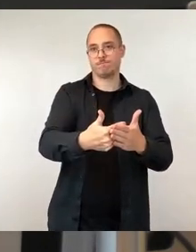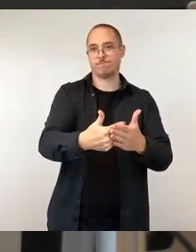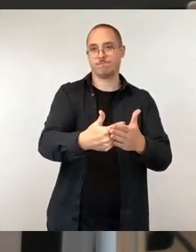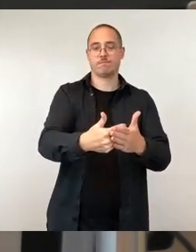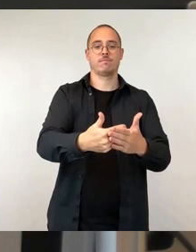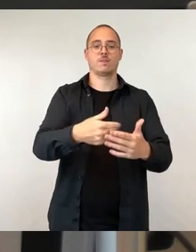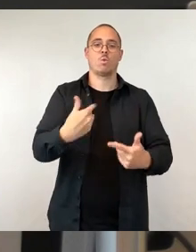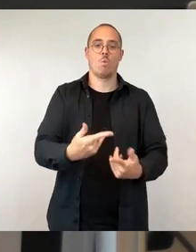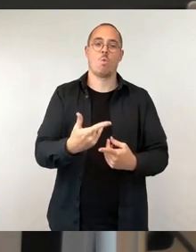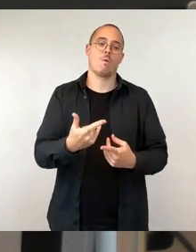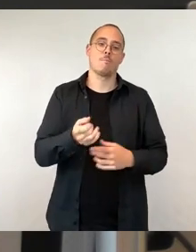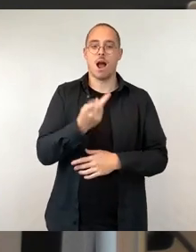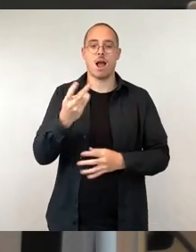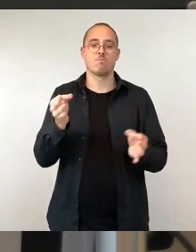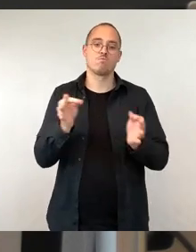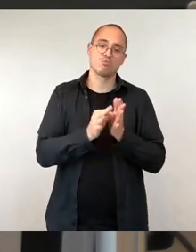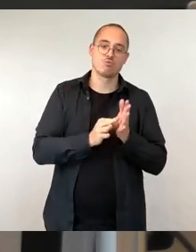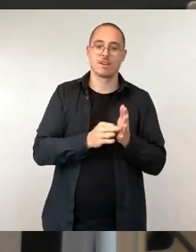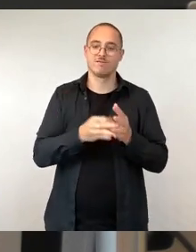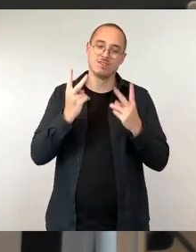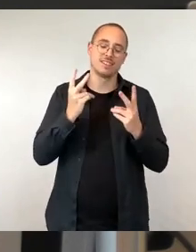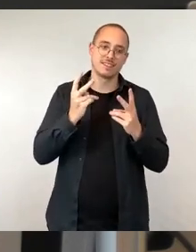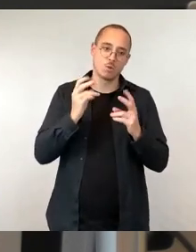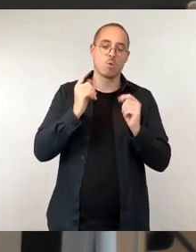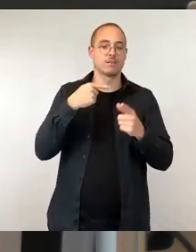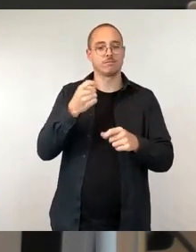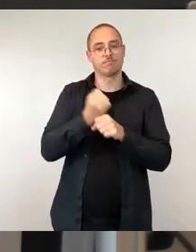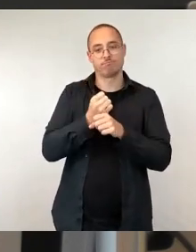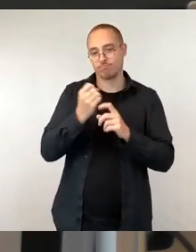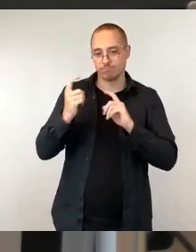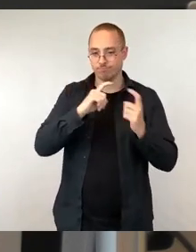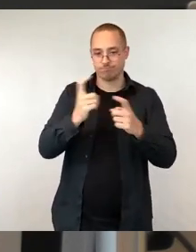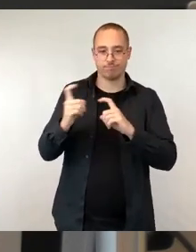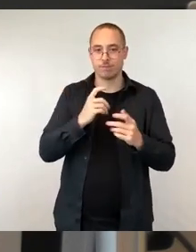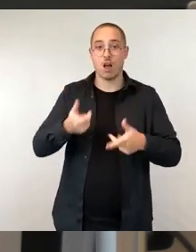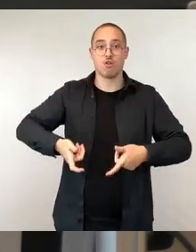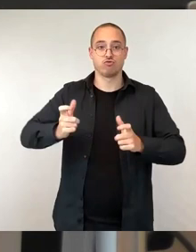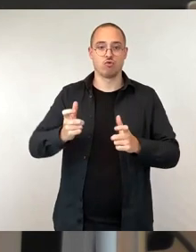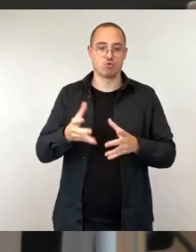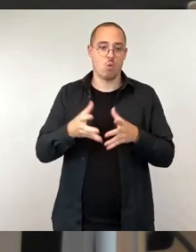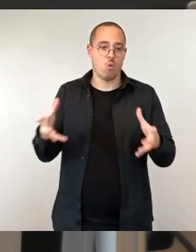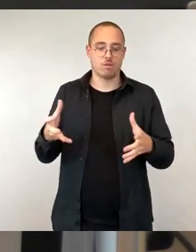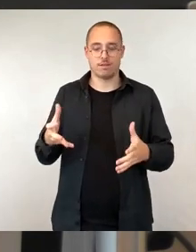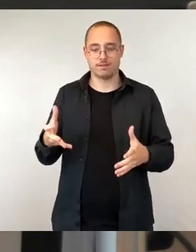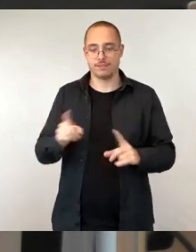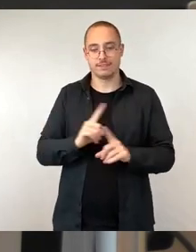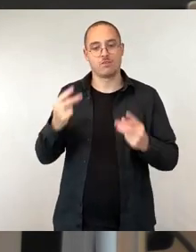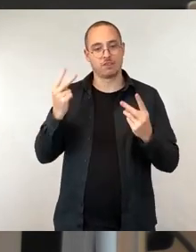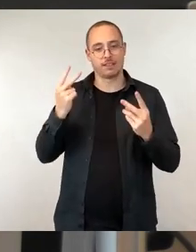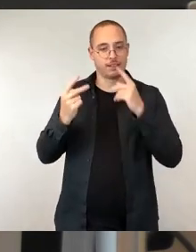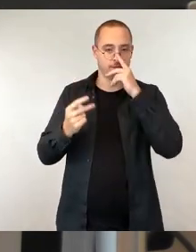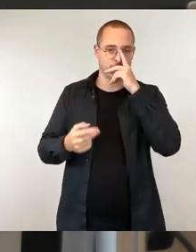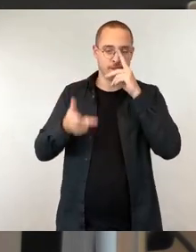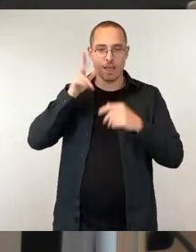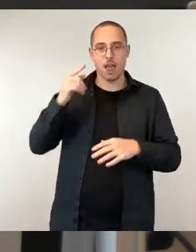sind. Ausschussgrößen sind es nicht. Herr Genschmar hat gerade sehr deutlich gemacht, was wir im Ausschuss eigentlich